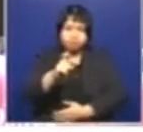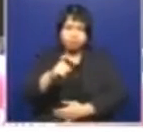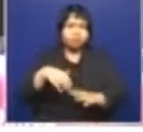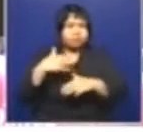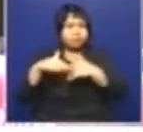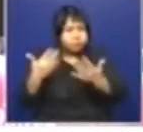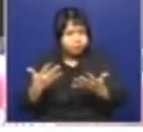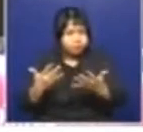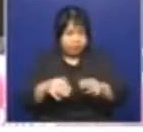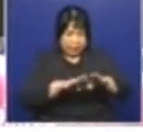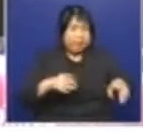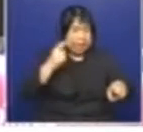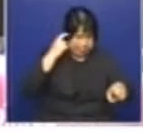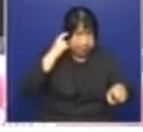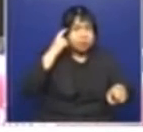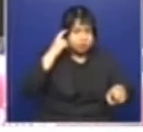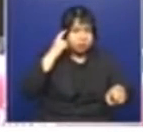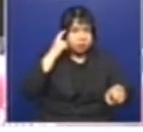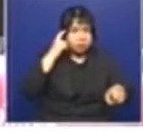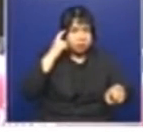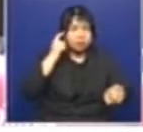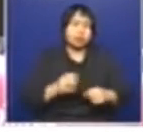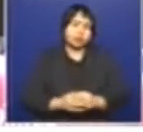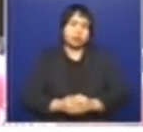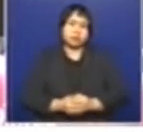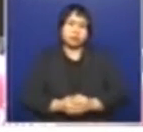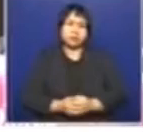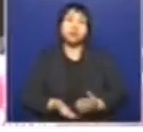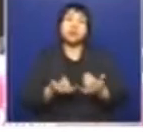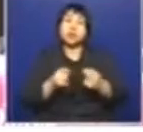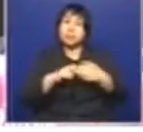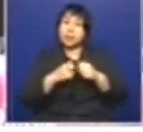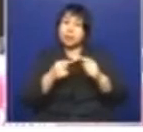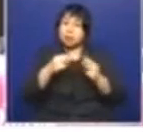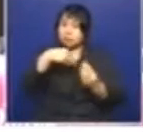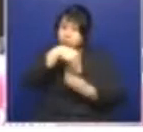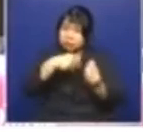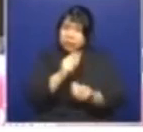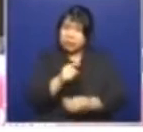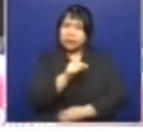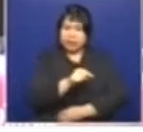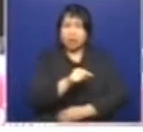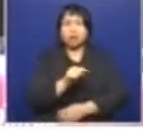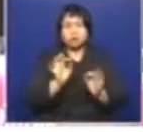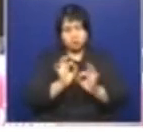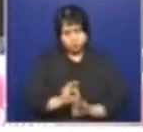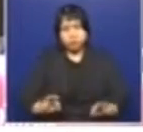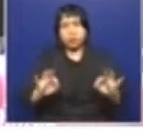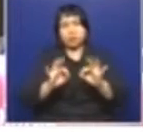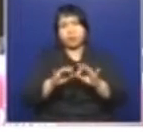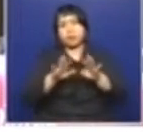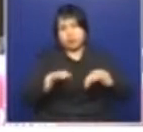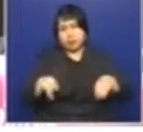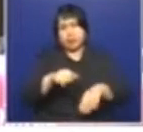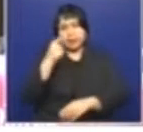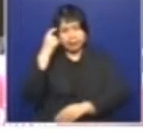ดนั่นก็หมายความว่าปัญหาเศรษฐกิจนี่มันมีส่วนทําให้เด็กนี่เขาคิดแล้วก็ออก